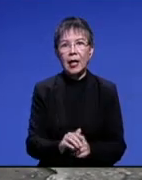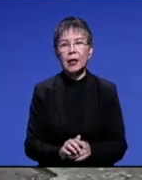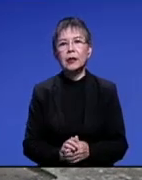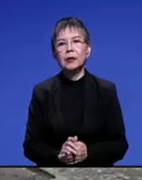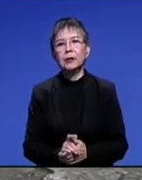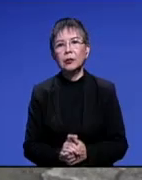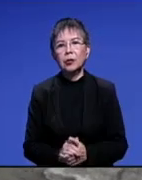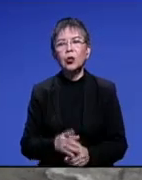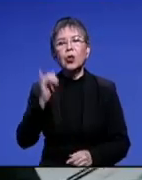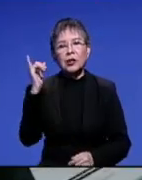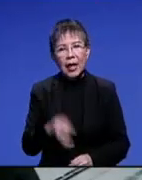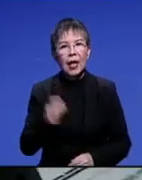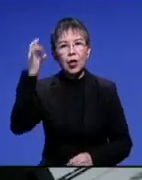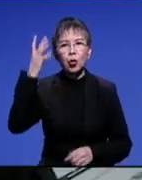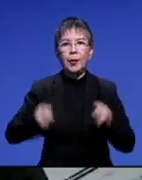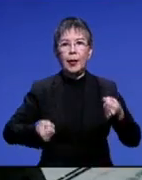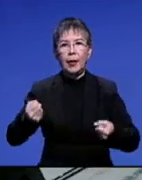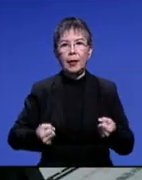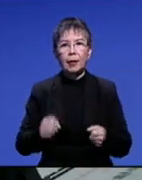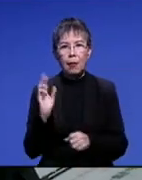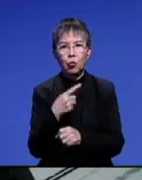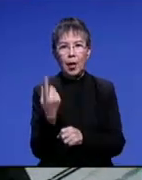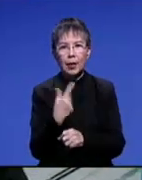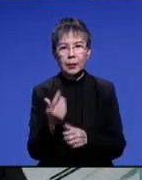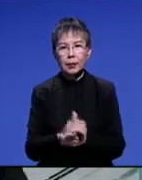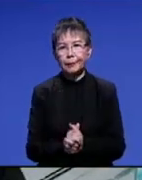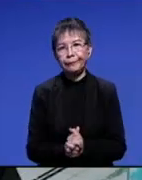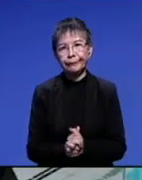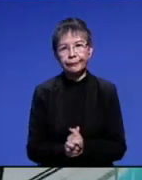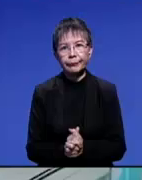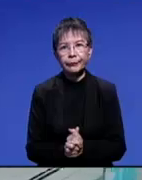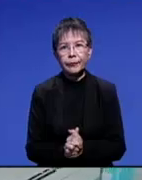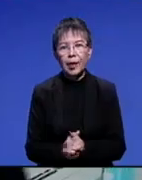situ, di TKP tersebut. Kecelakaan lalu lintas ini